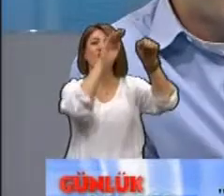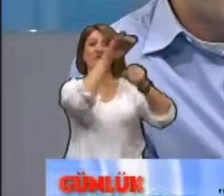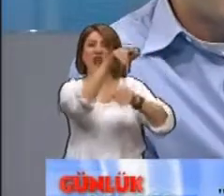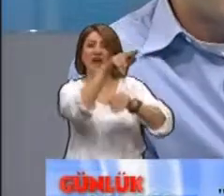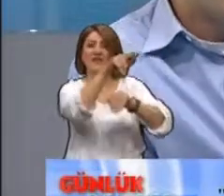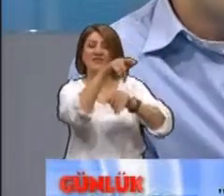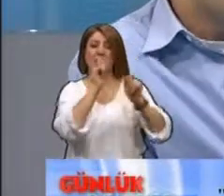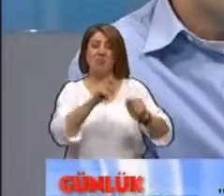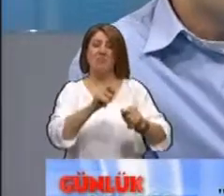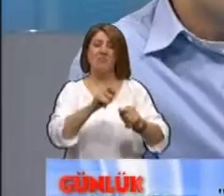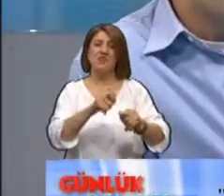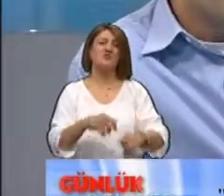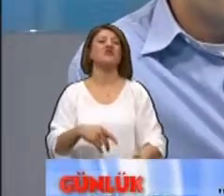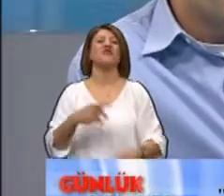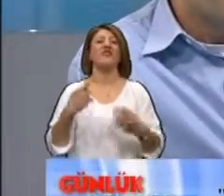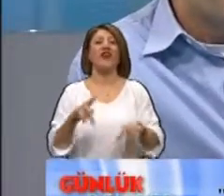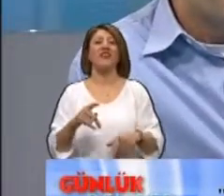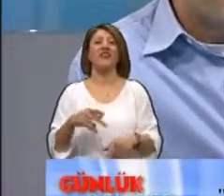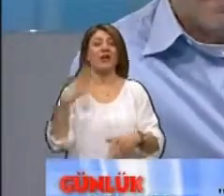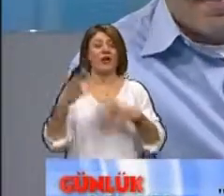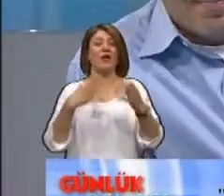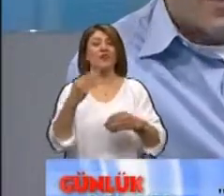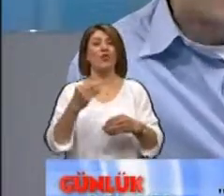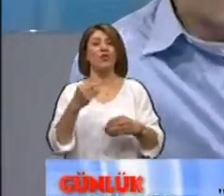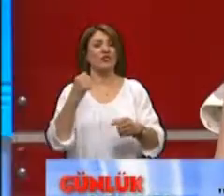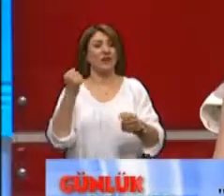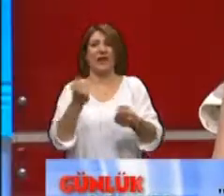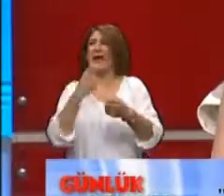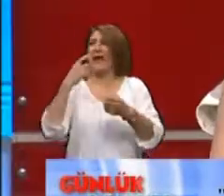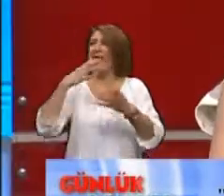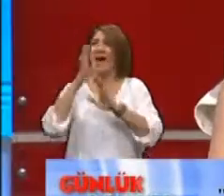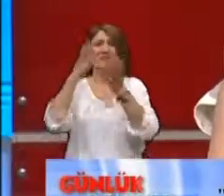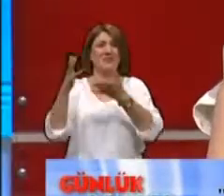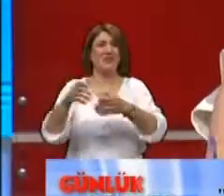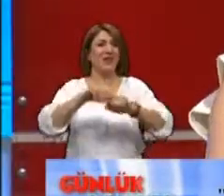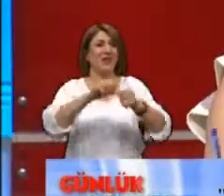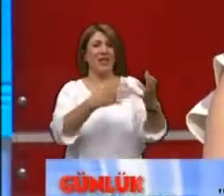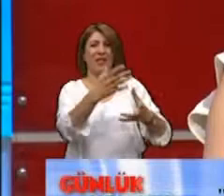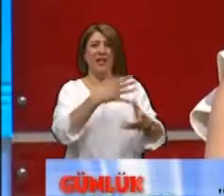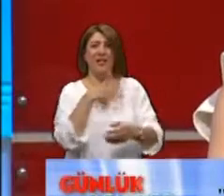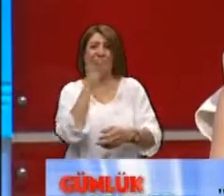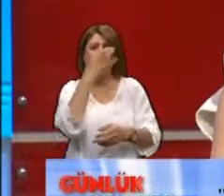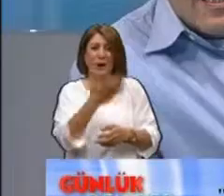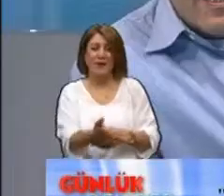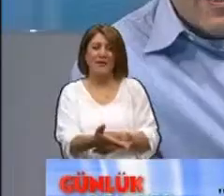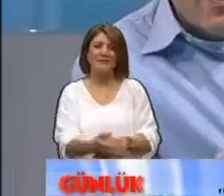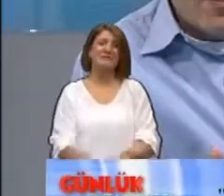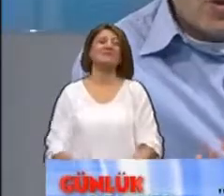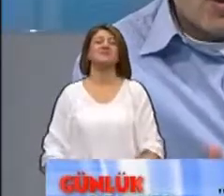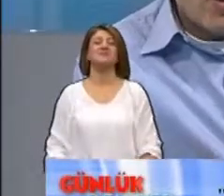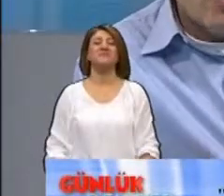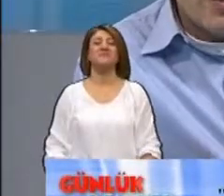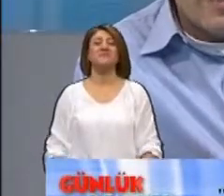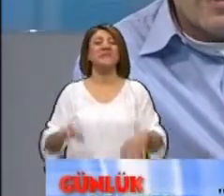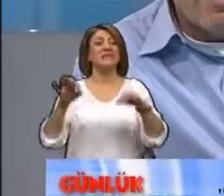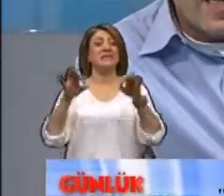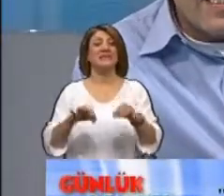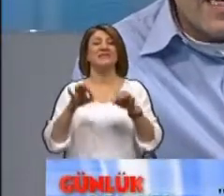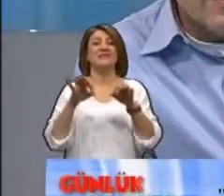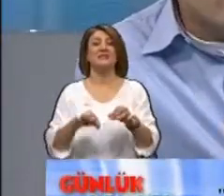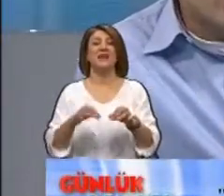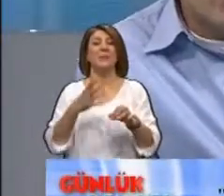Ahşaptan yapılmış ahşaptan. Değil mi? Süper. Düşünsene yangın olduğunda. Süper. Dalgınlığına gelmiş. Dalgınlığına gelmişti. Evet. Şimdi çok